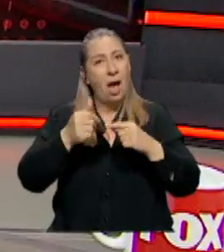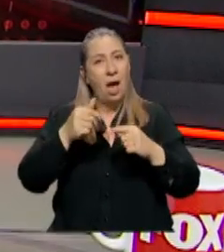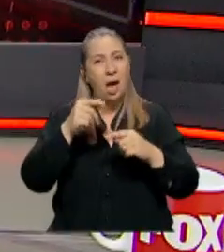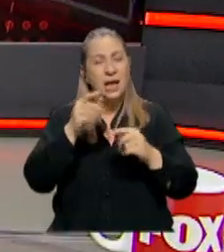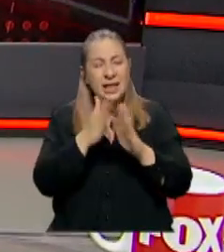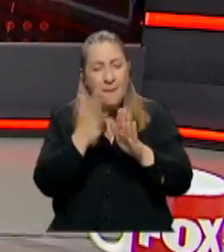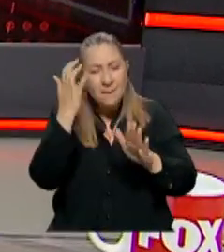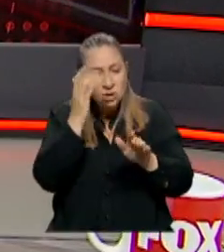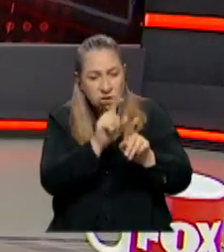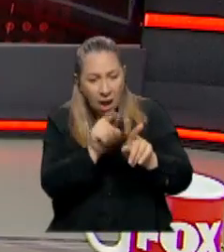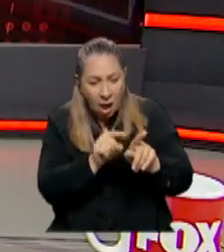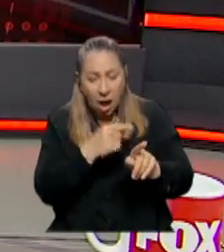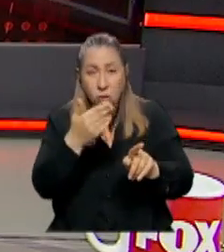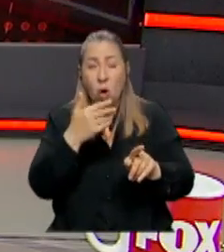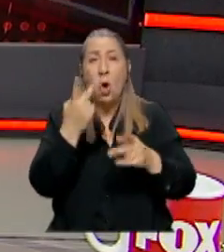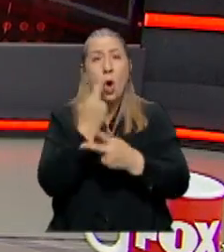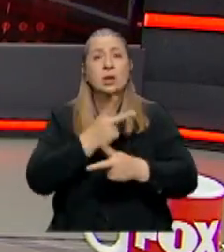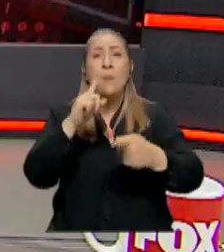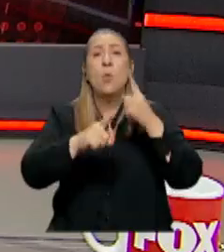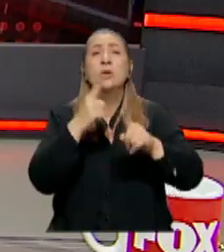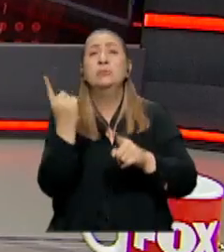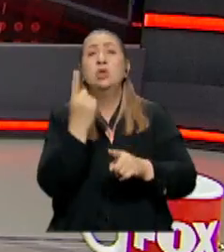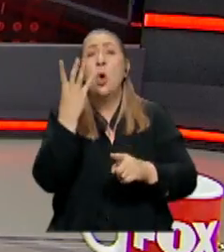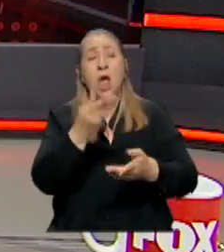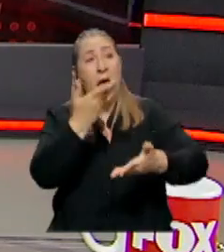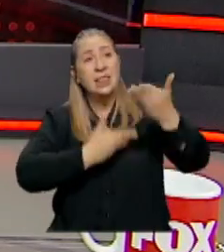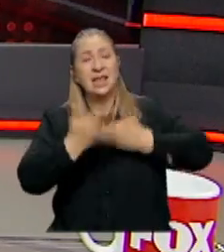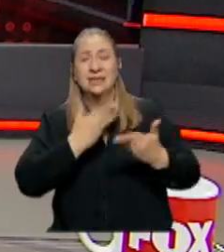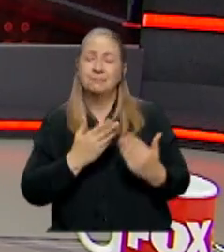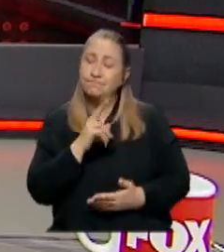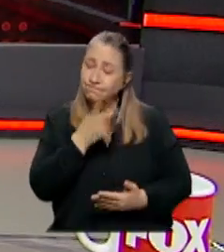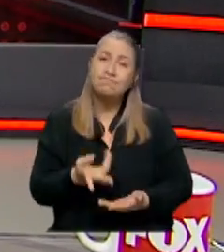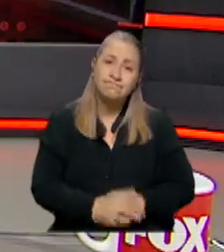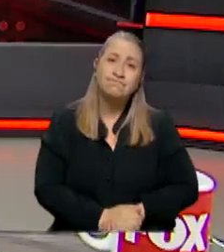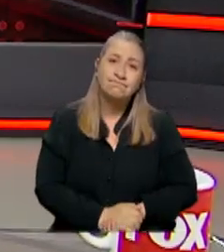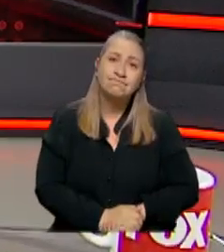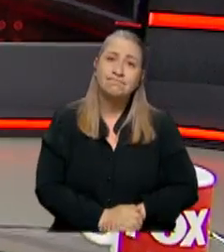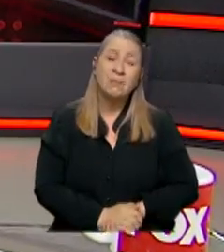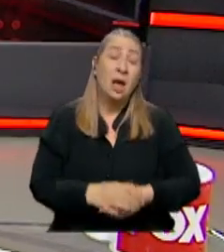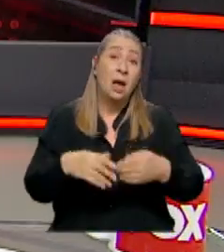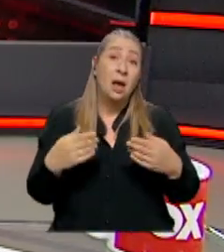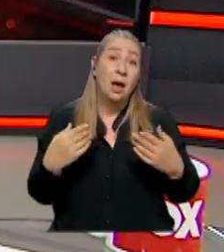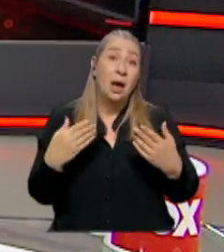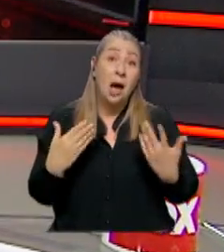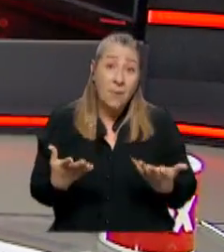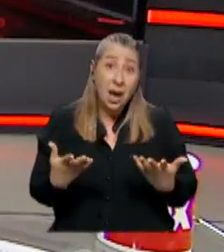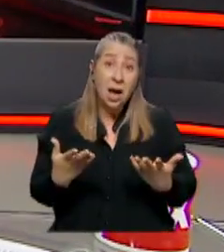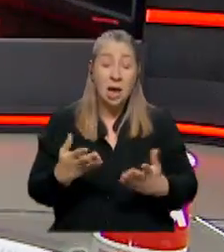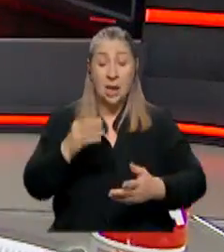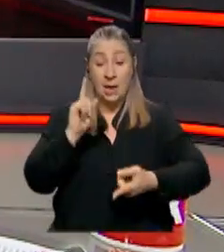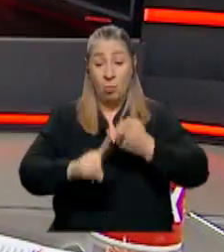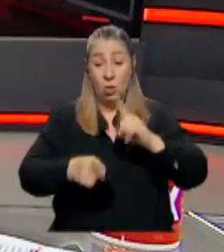Bize hürriyetin sadece siyasi bir şey olduğu anlatıldı, ne yazık. Oysa